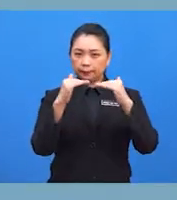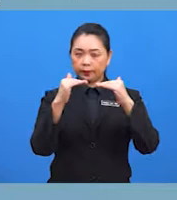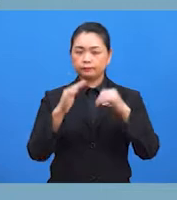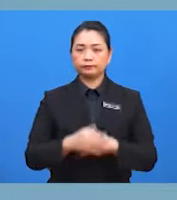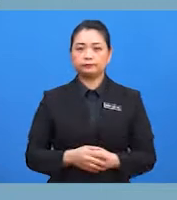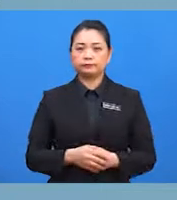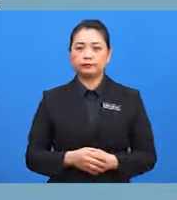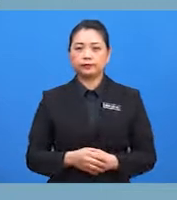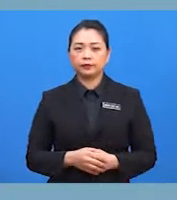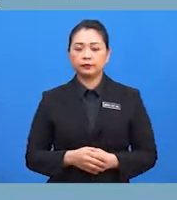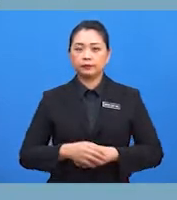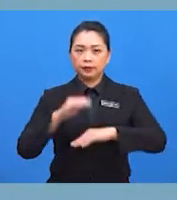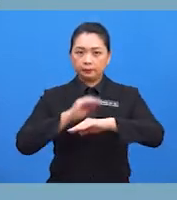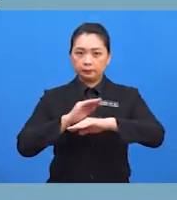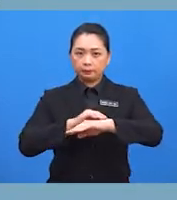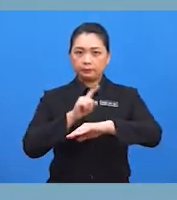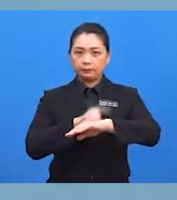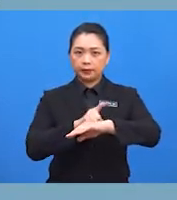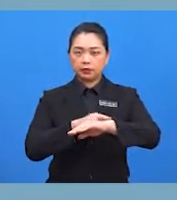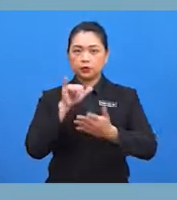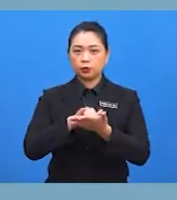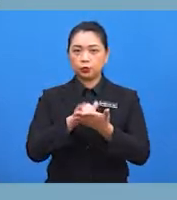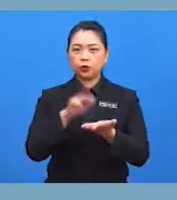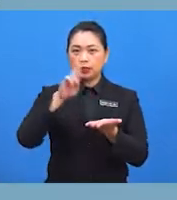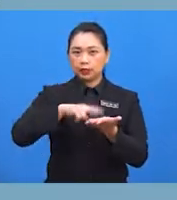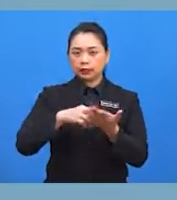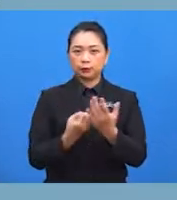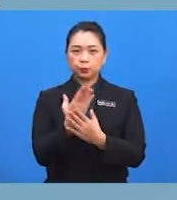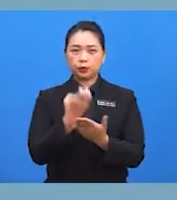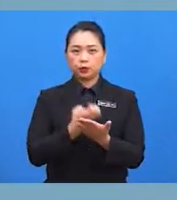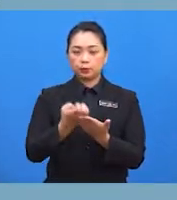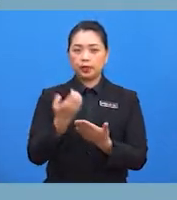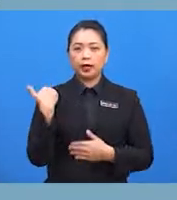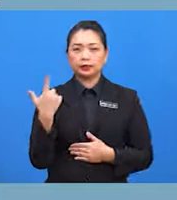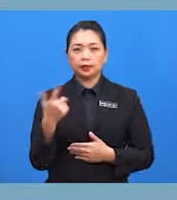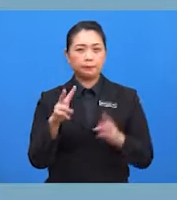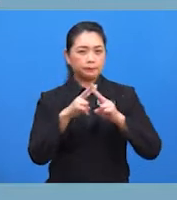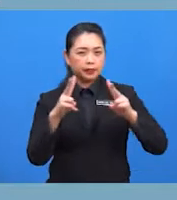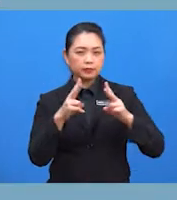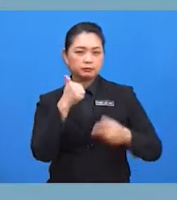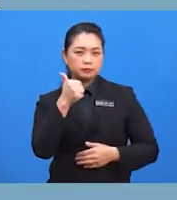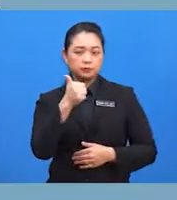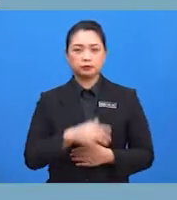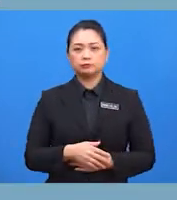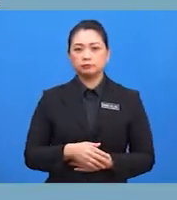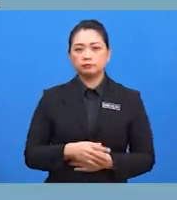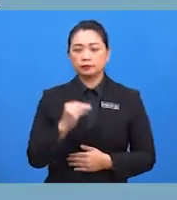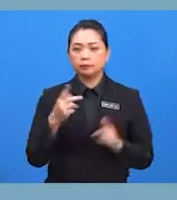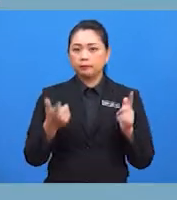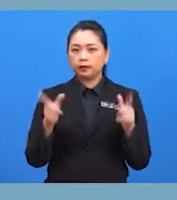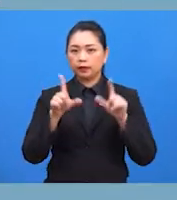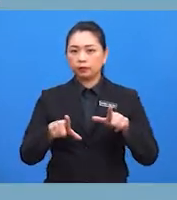stabil. Jadi pada masa itu juga kadar pertumbuhan ekonomi juga adalah paling stabil dan berlakulah